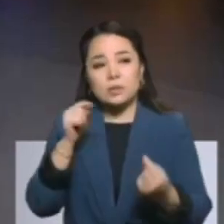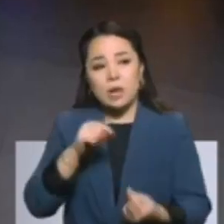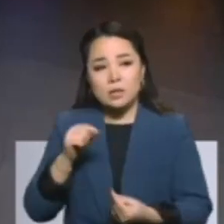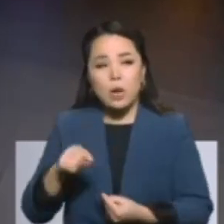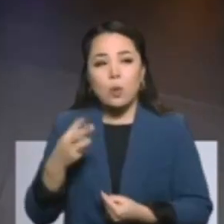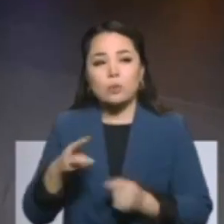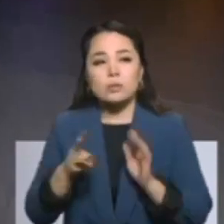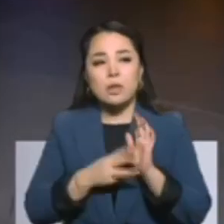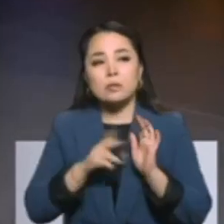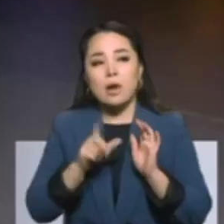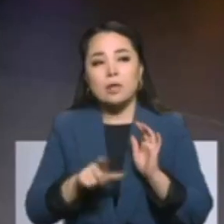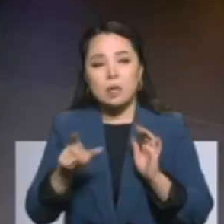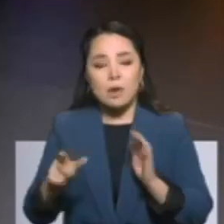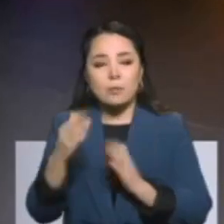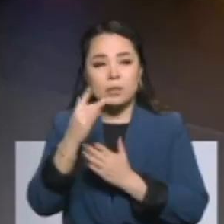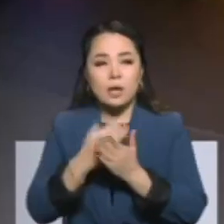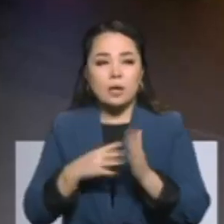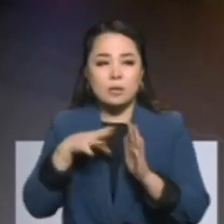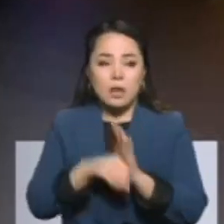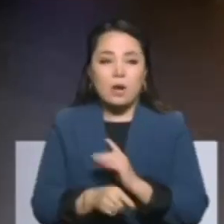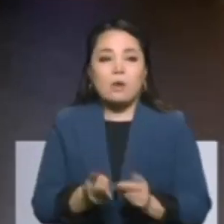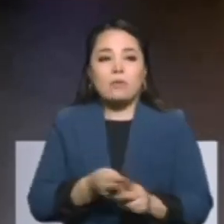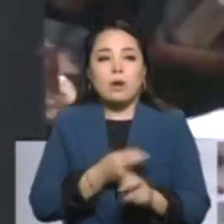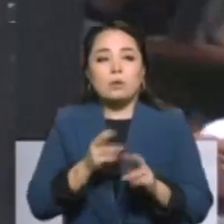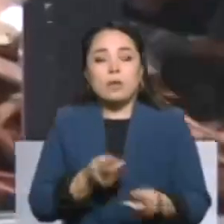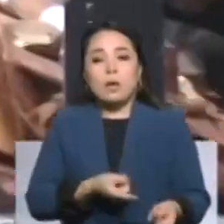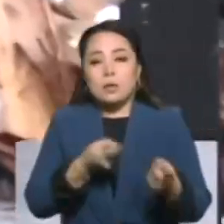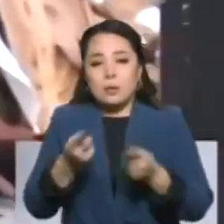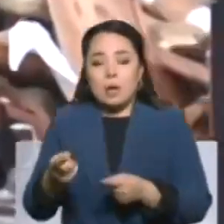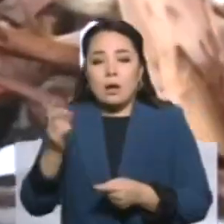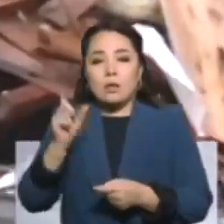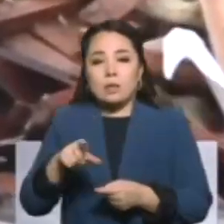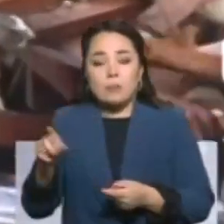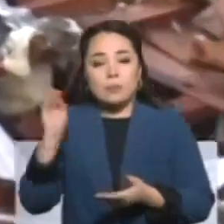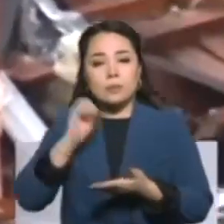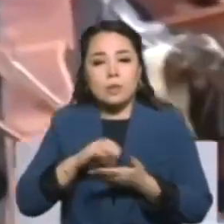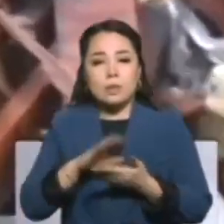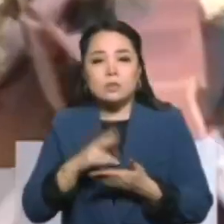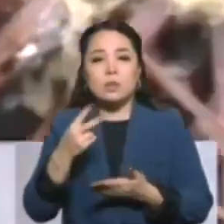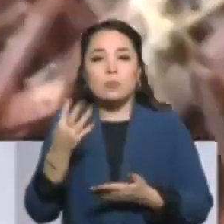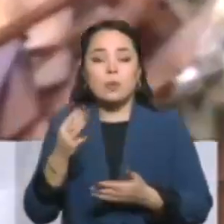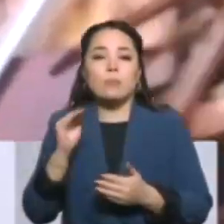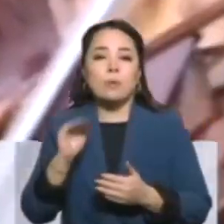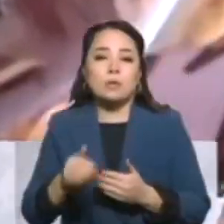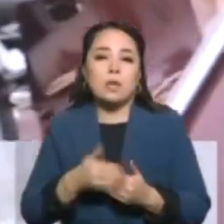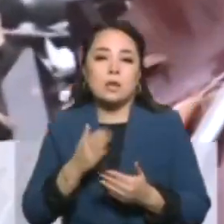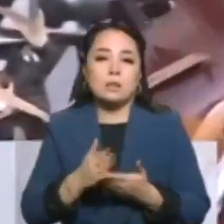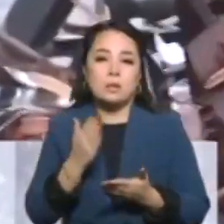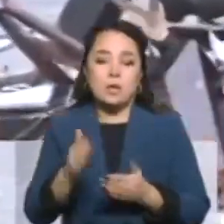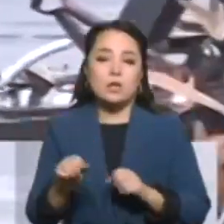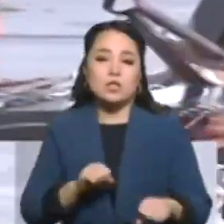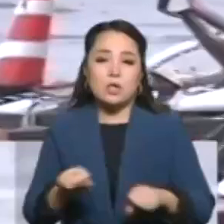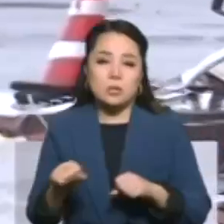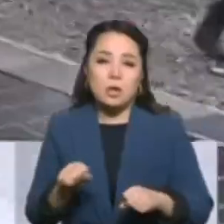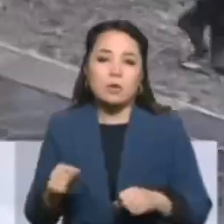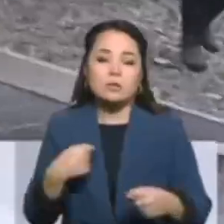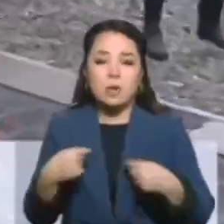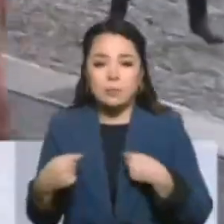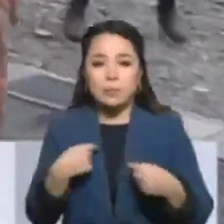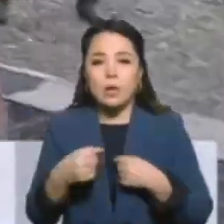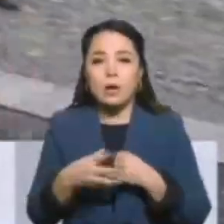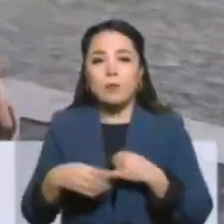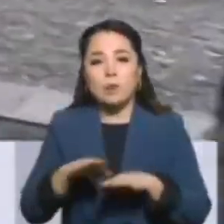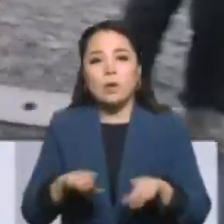38 адам жоғалып кеткендер тізімде, ал эвакуацияланғандар адам саны 24 мыңнан асты. Жер сілкінісінен қатты зардап